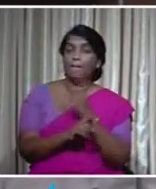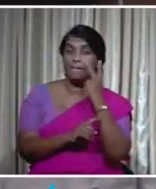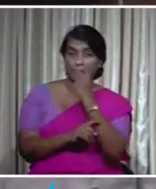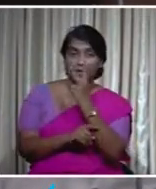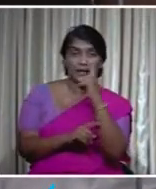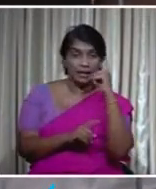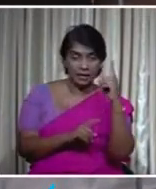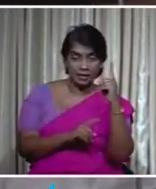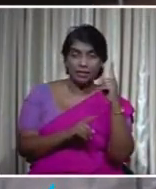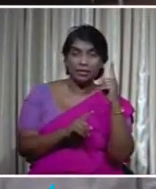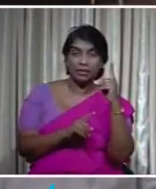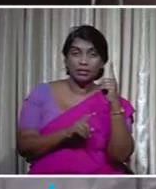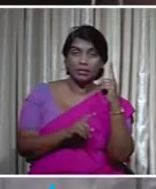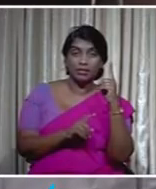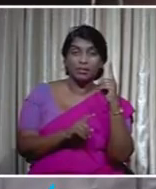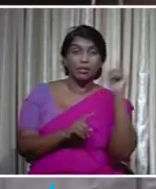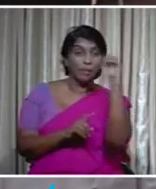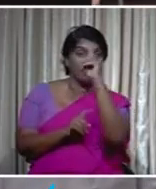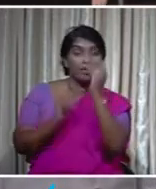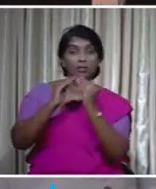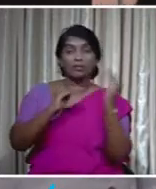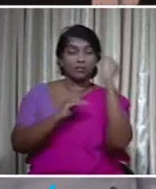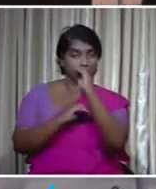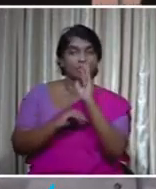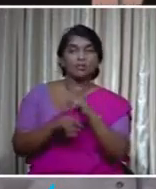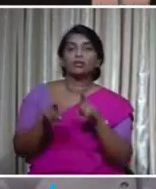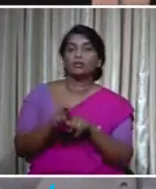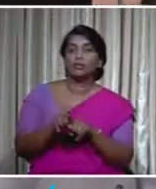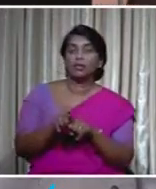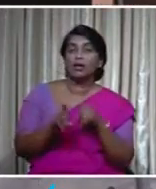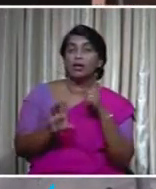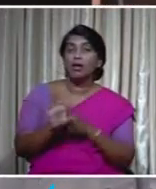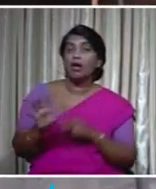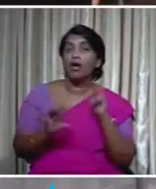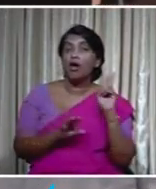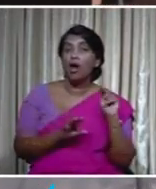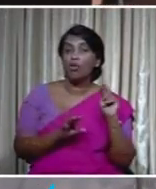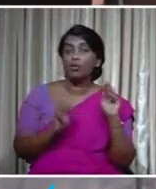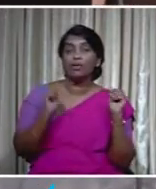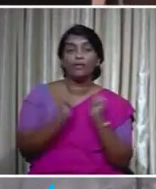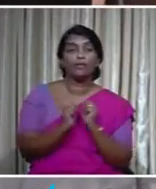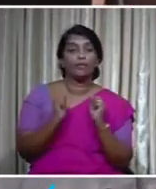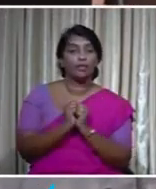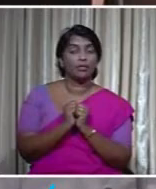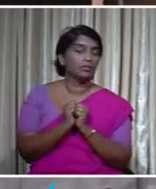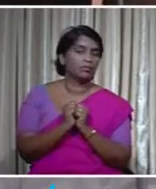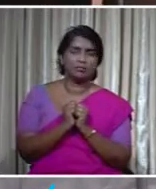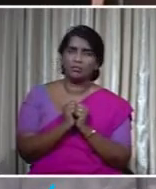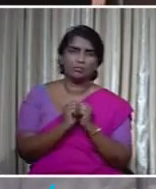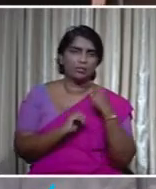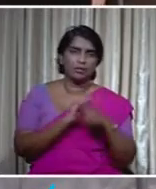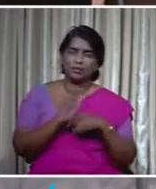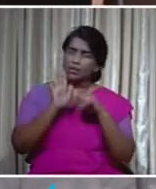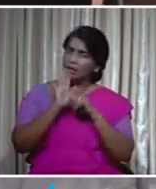1 கிளாஸ் 1 டீச்சராக வாரதென்றால் அவர் கிட்டத்தட்ட 20 வருடங்கள் பணியாற்ற வேண்டும். இந்த நாட்டில் இது எவ்வளவு அநியாயம்!